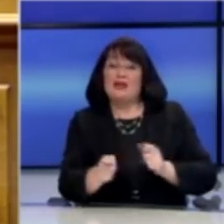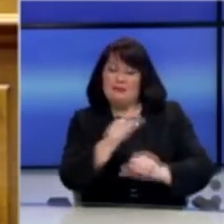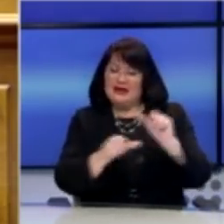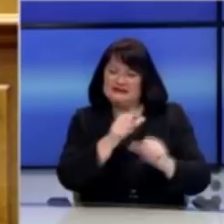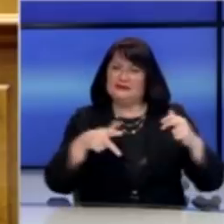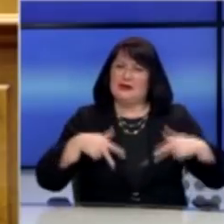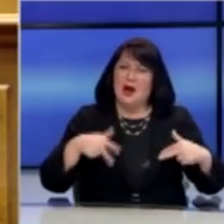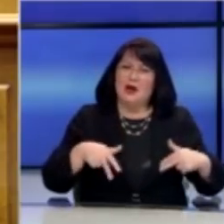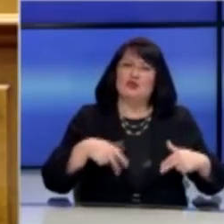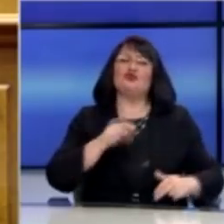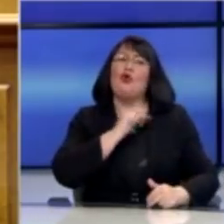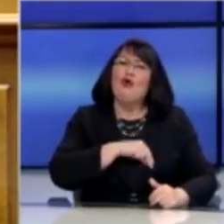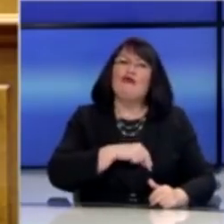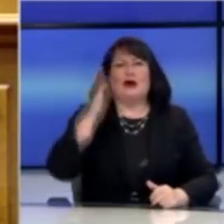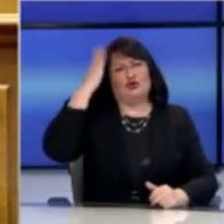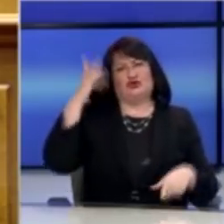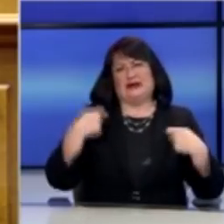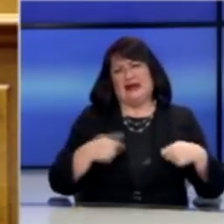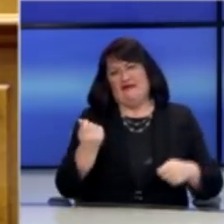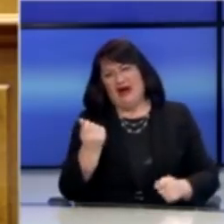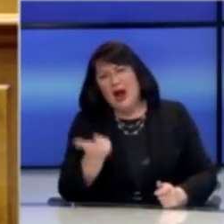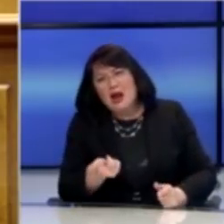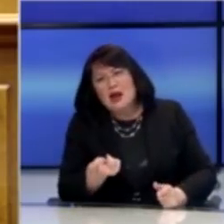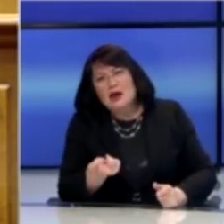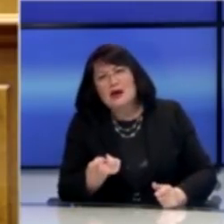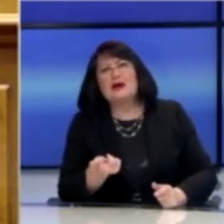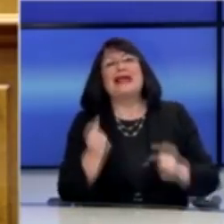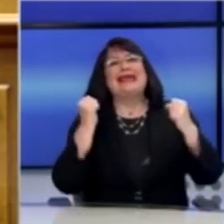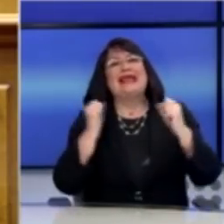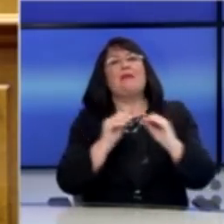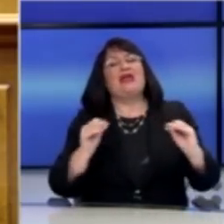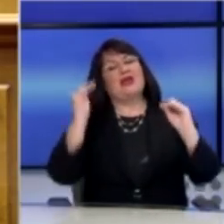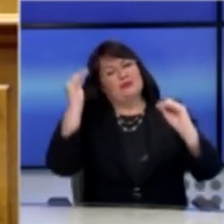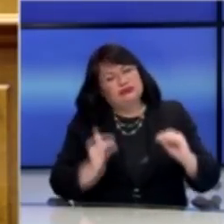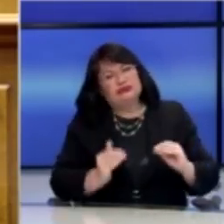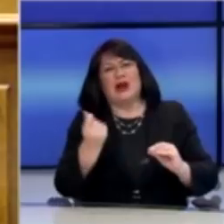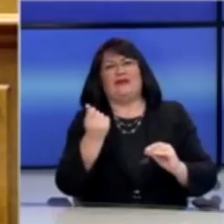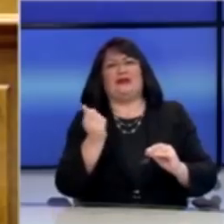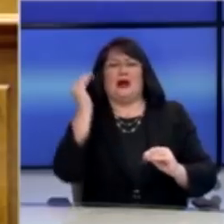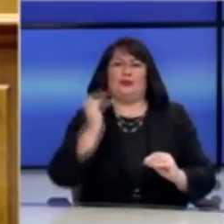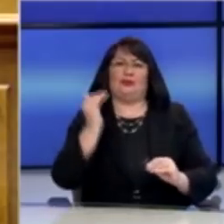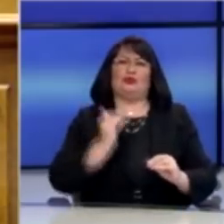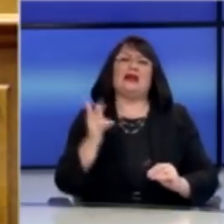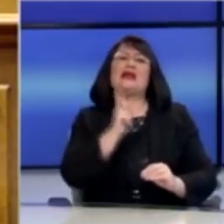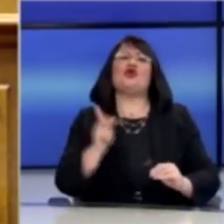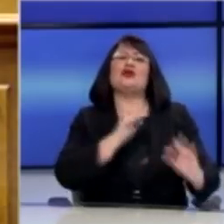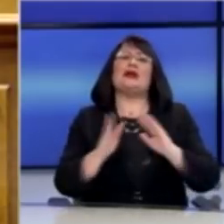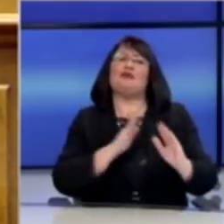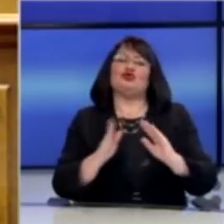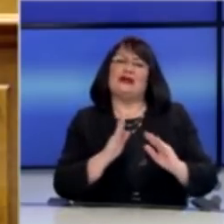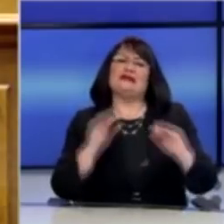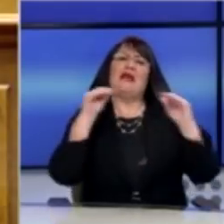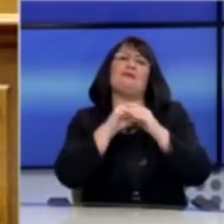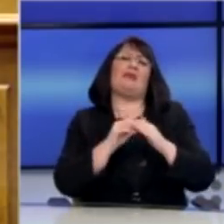κράτος προς όφελος πάλι του κεφαλαίου, τη νέα μείωση των παροχών σε υγεία, παιδεία, κοινωνική προστασία για την πρόθεση